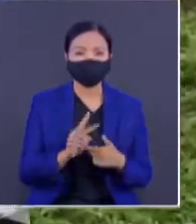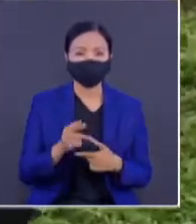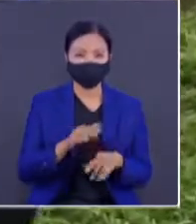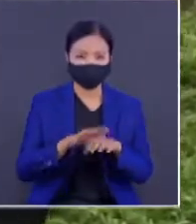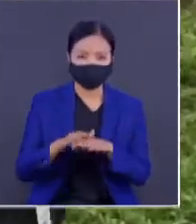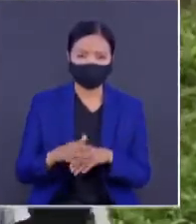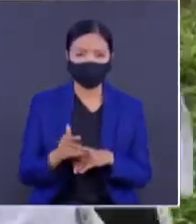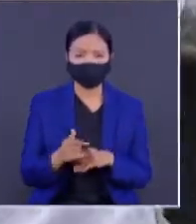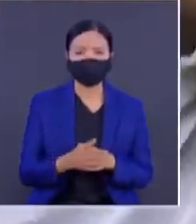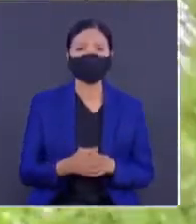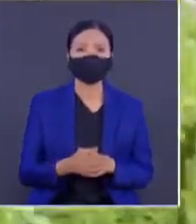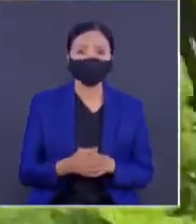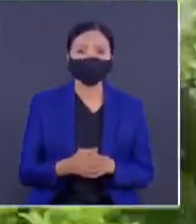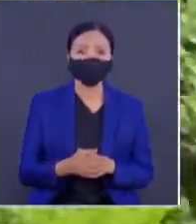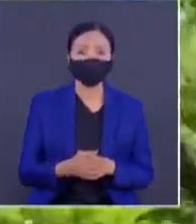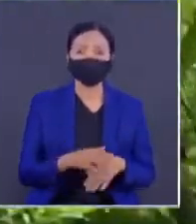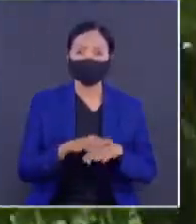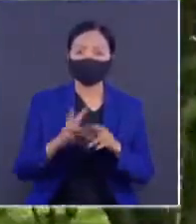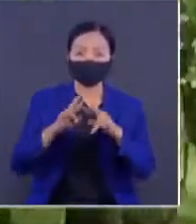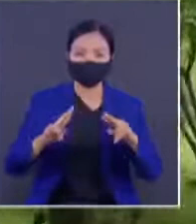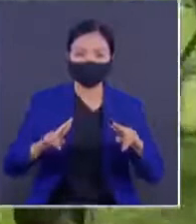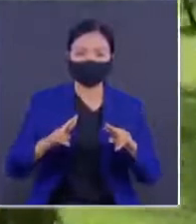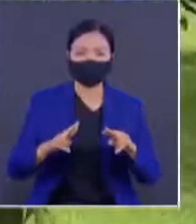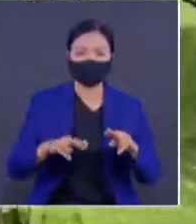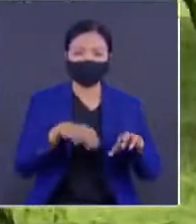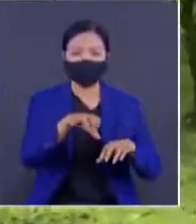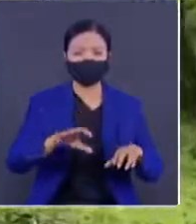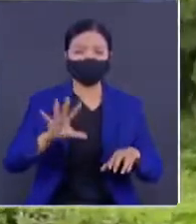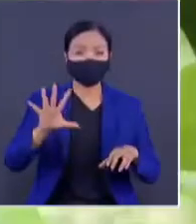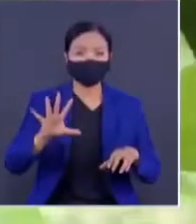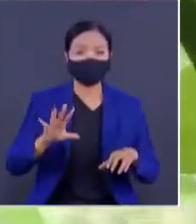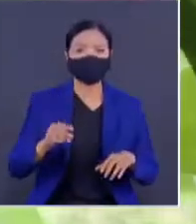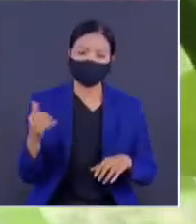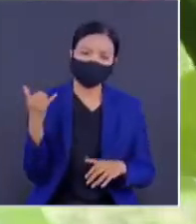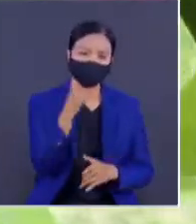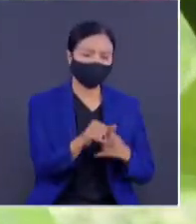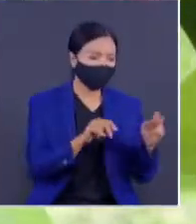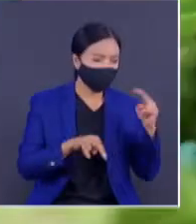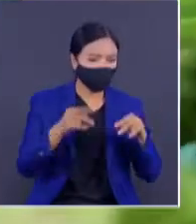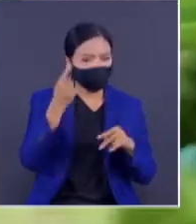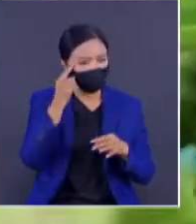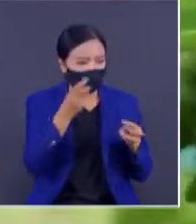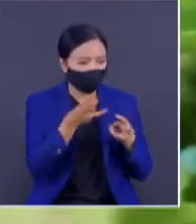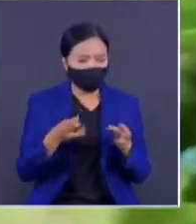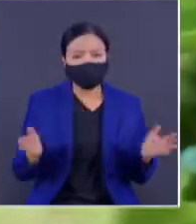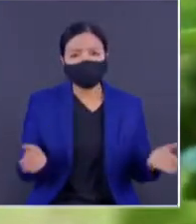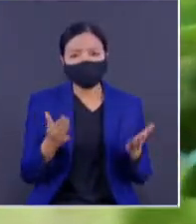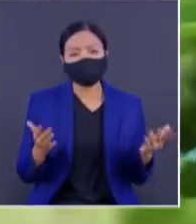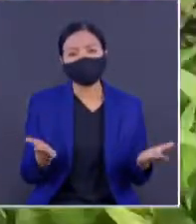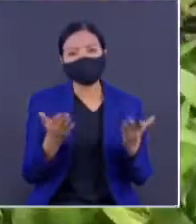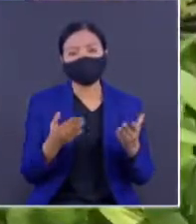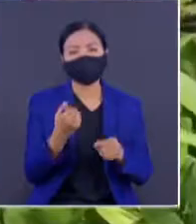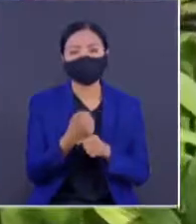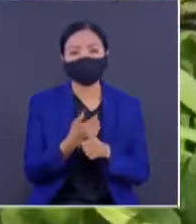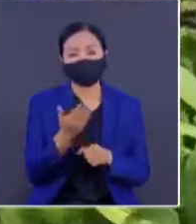นค่ะสุดยอดบาริสต้าจาก5ร้านดังในจังหวัดให้ลงพื้นที่เยี่ยมชมสวนเพื่อหาแนวทางสนับสนุนส่งเสริมต่